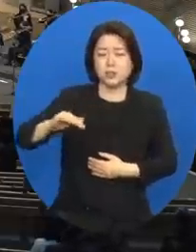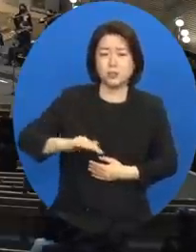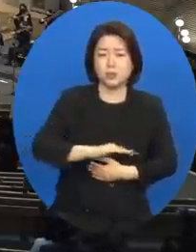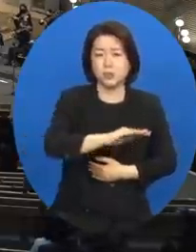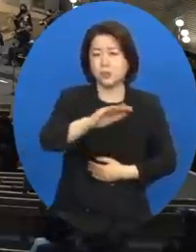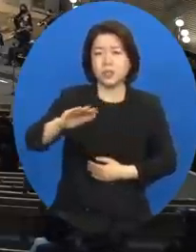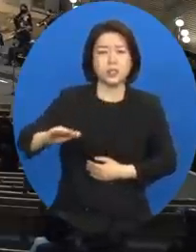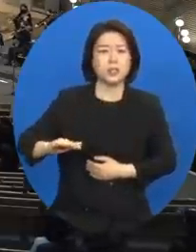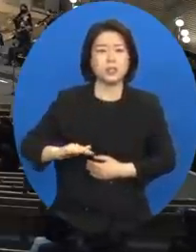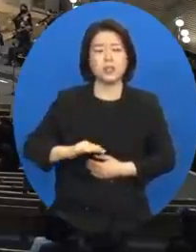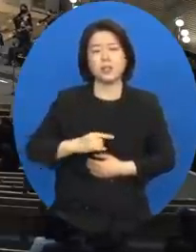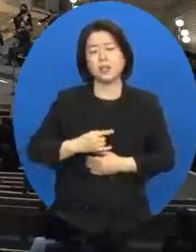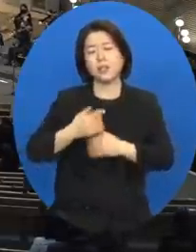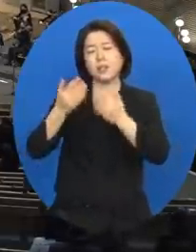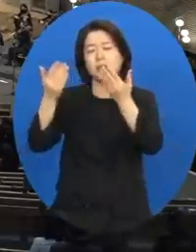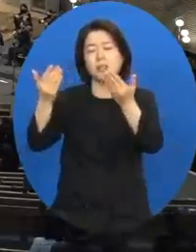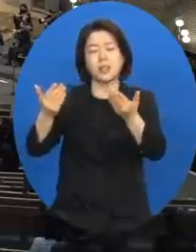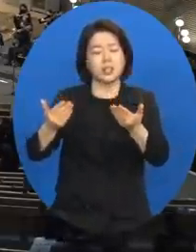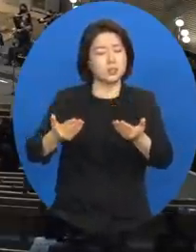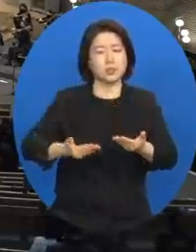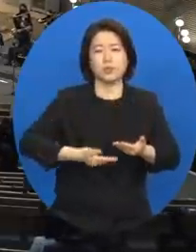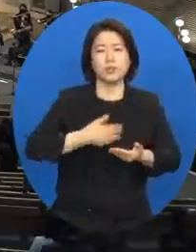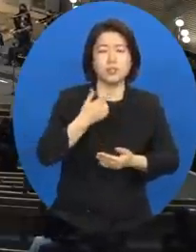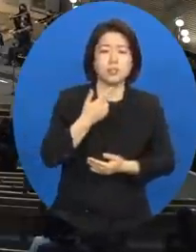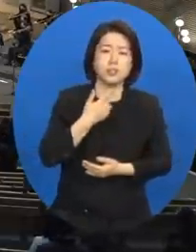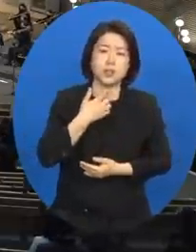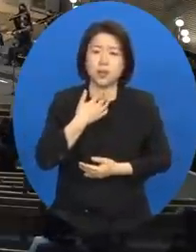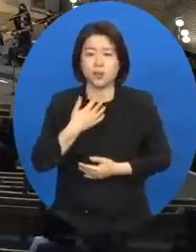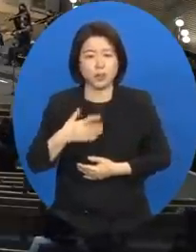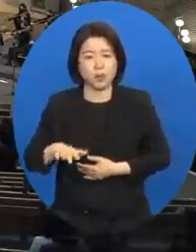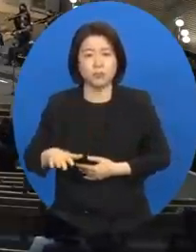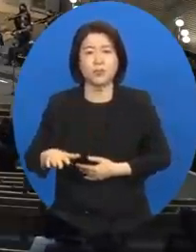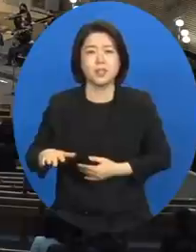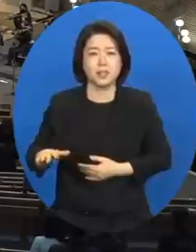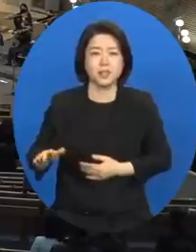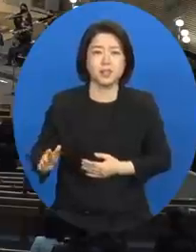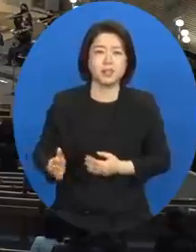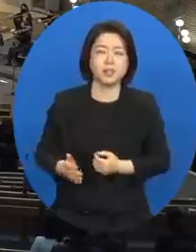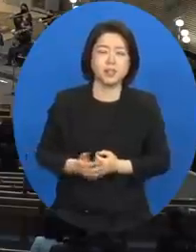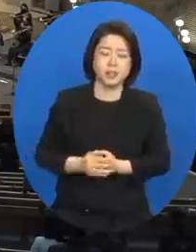이름을 우리에게 주신 적 없네.